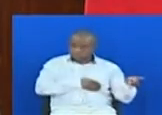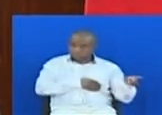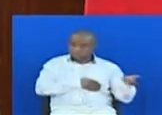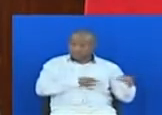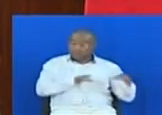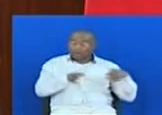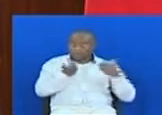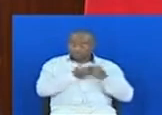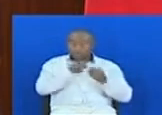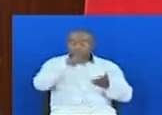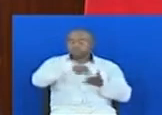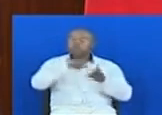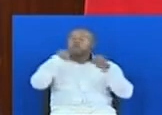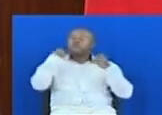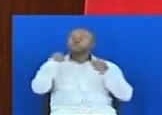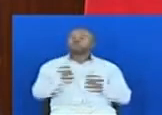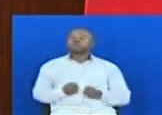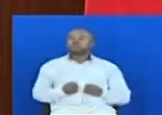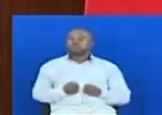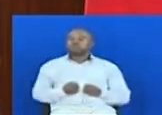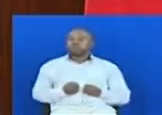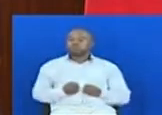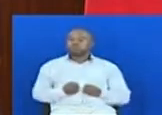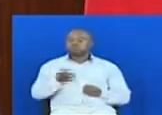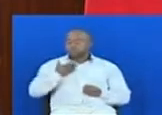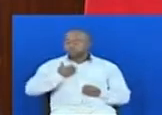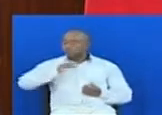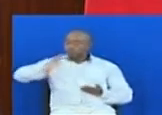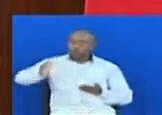alisimama imara kuona kwamba